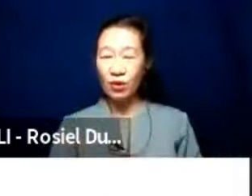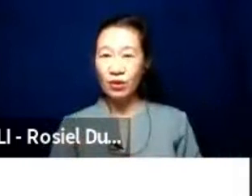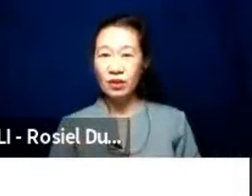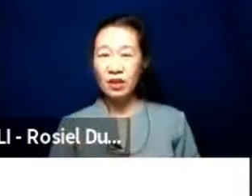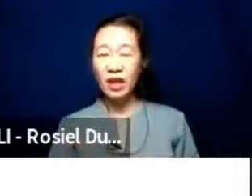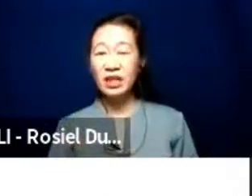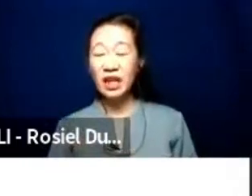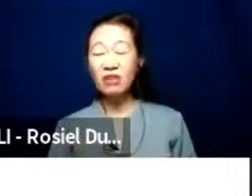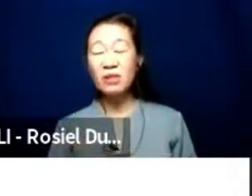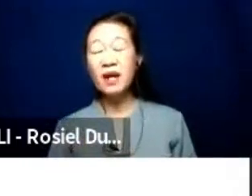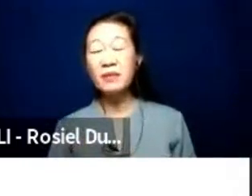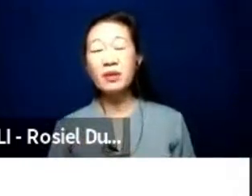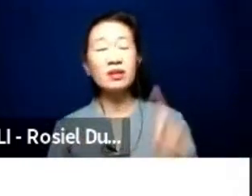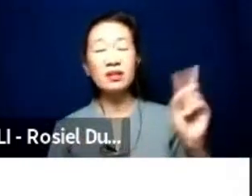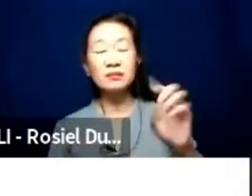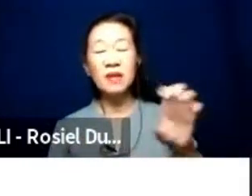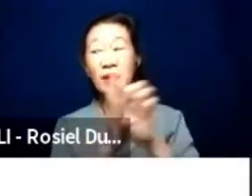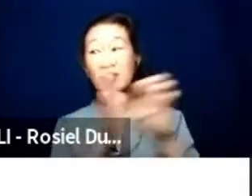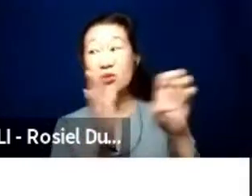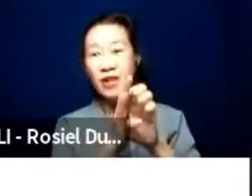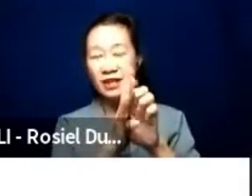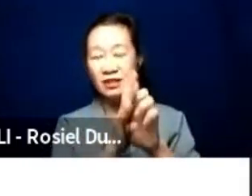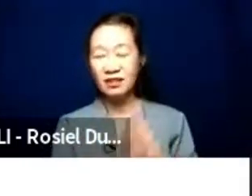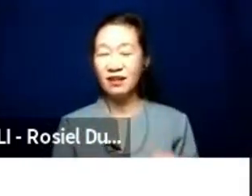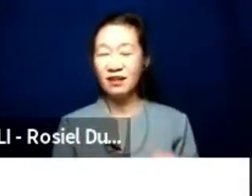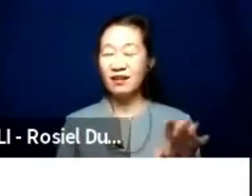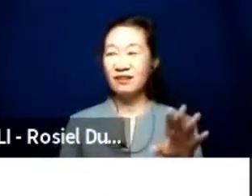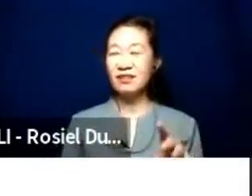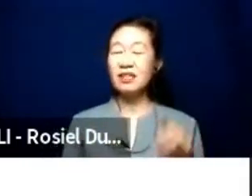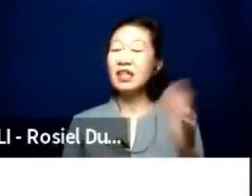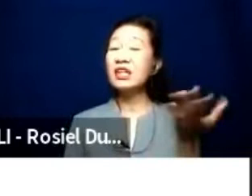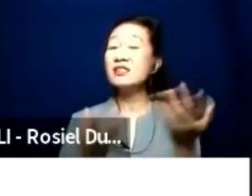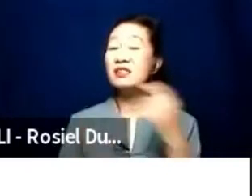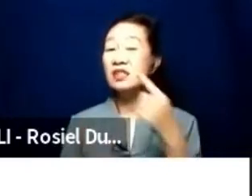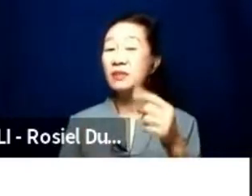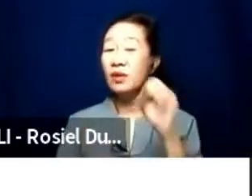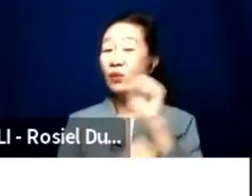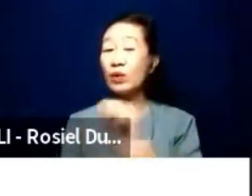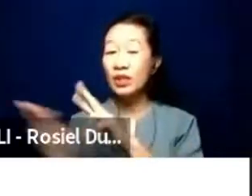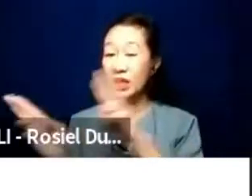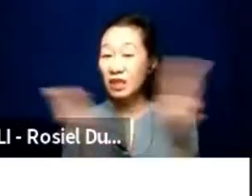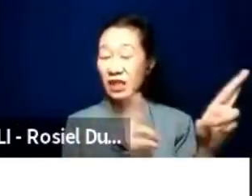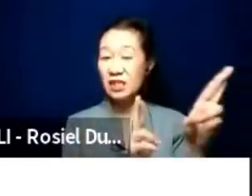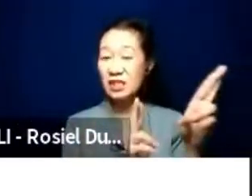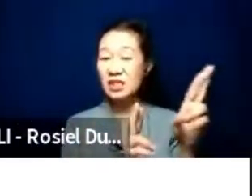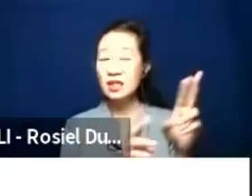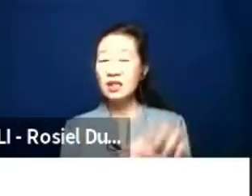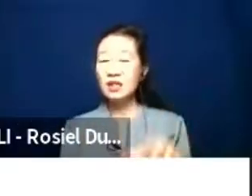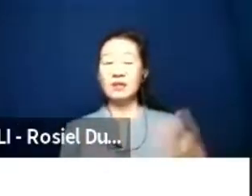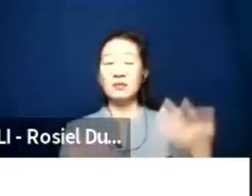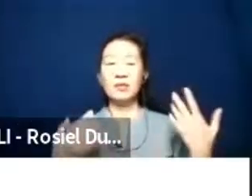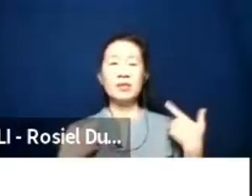yung mga examples ng pre-vocational skills? Dito natin sinasabi yung work readiness, no? Focuses on